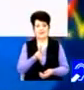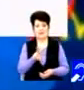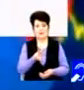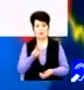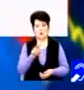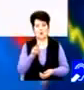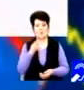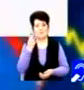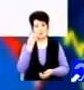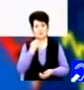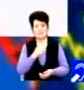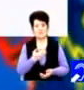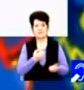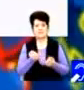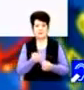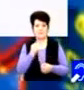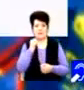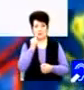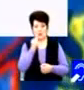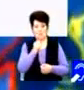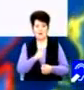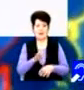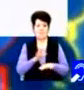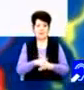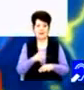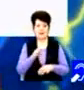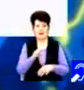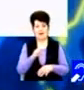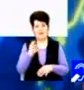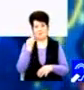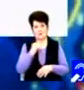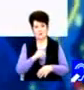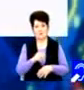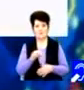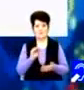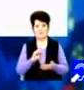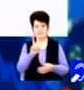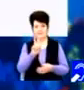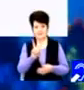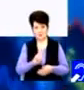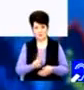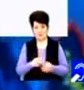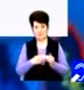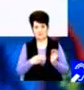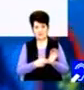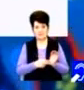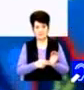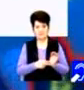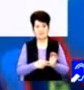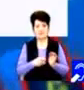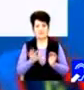menține trendul Ascendent pentru mâine Banca Națională a Moldovei a stabilit un curs oficial de 17 RON și opt bani pentru 1 doar